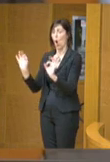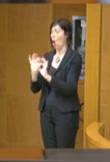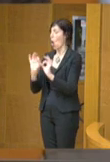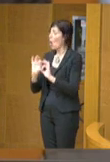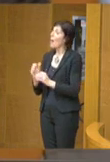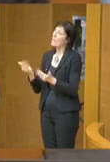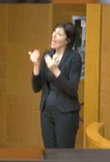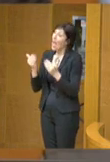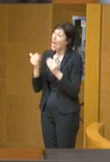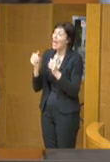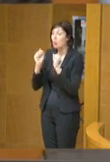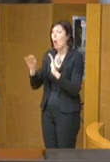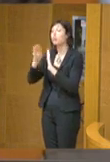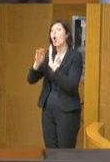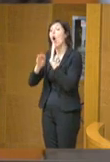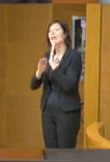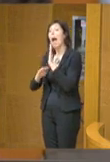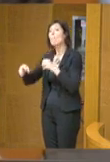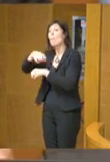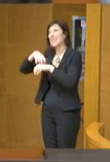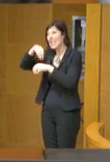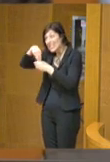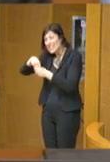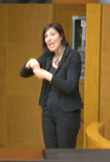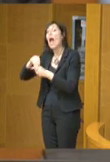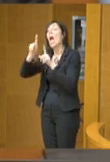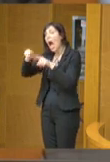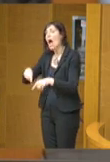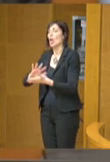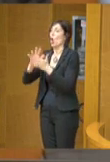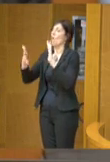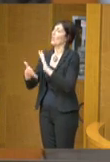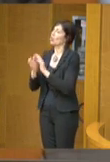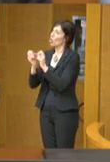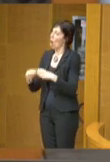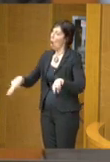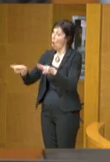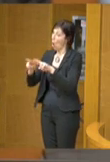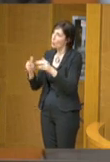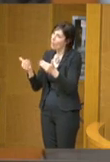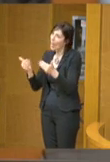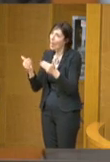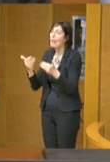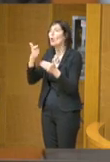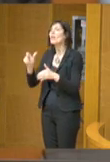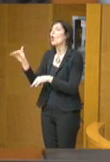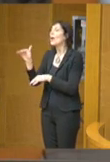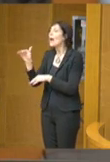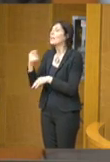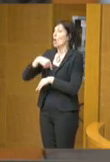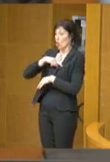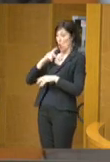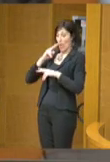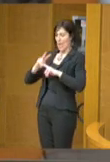poter inserire nei programmi ministeriali anche la Convenzione, in modo tale che i nostri ragazzi, perché noi dalla nostra